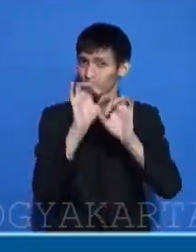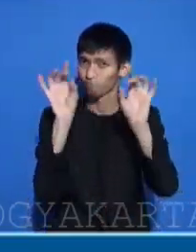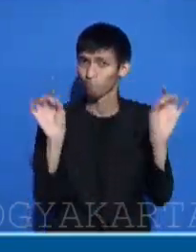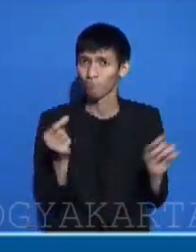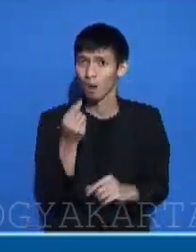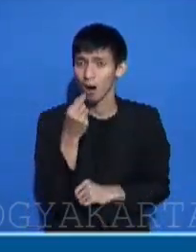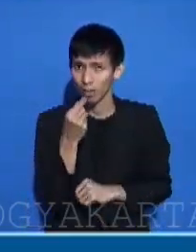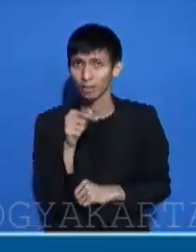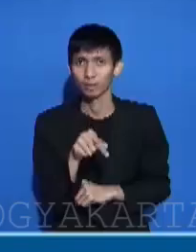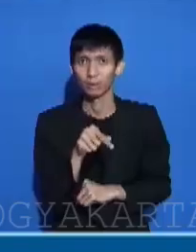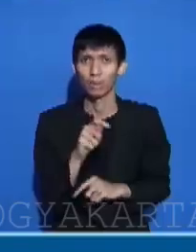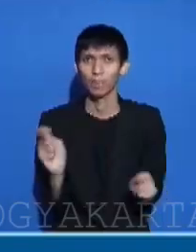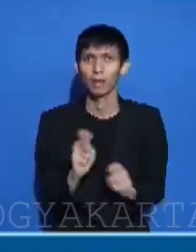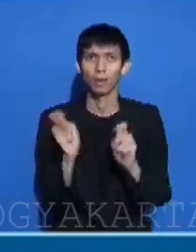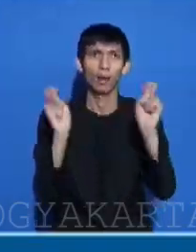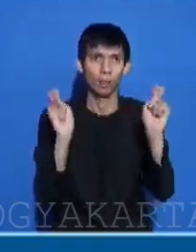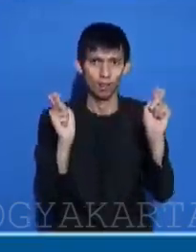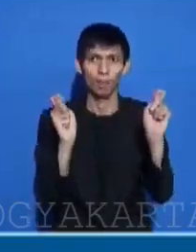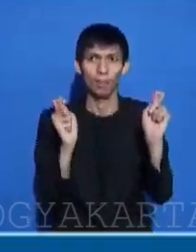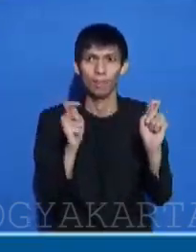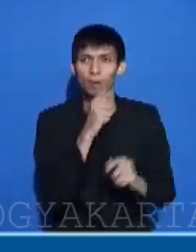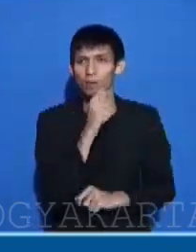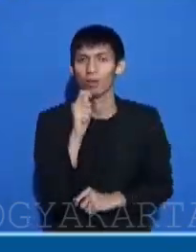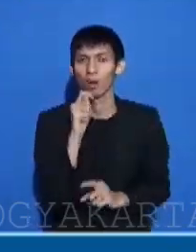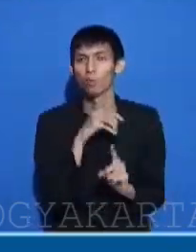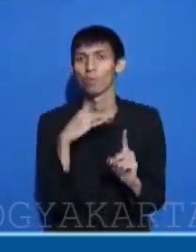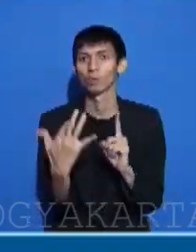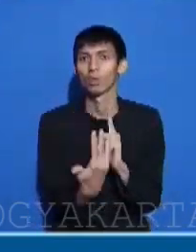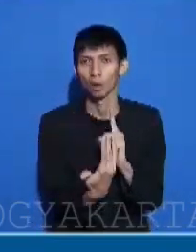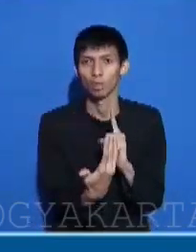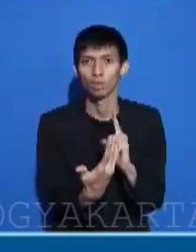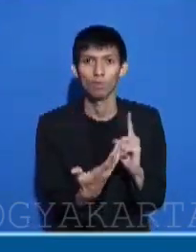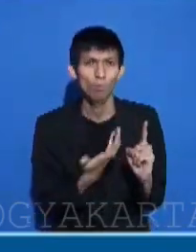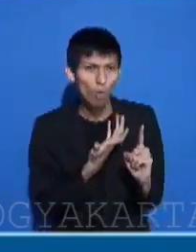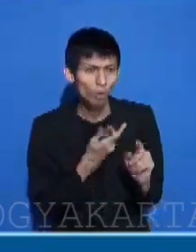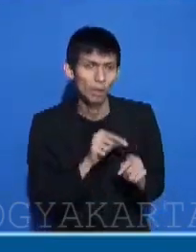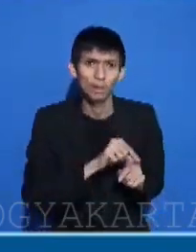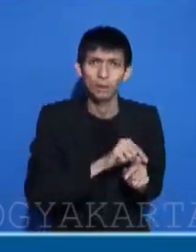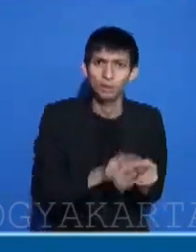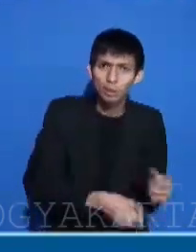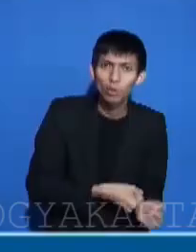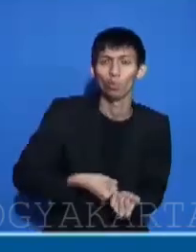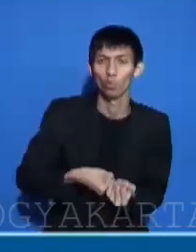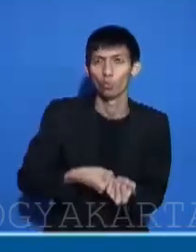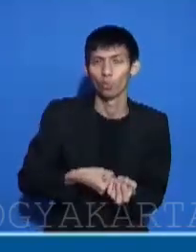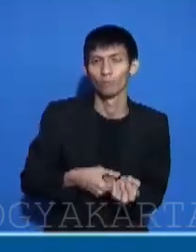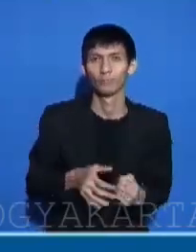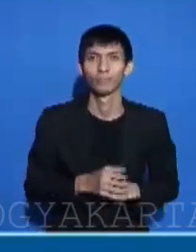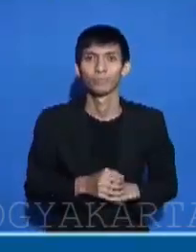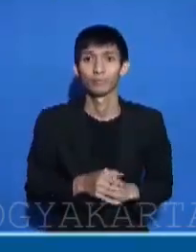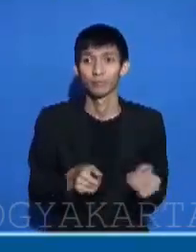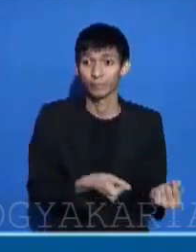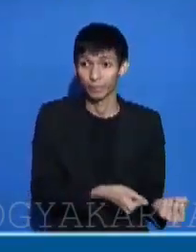dipuneniarakahen ananging kany kah inangen tel menatambat